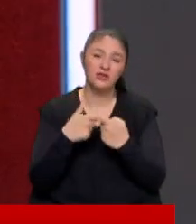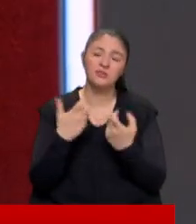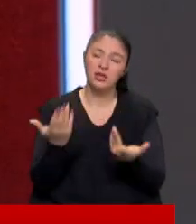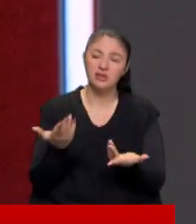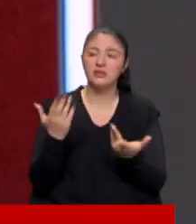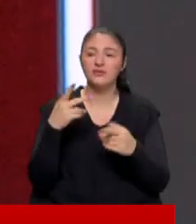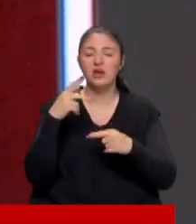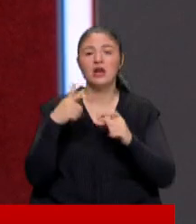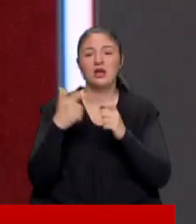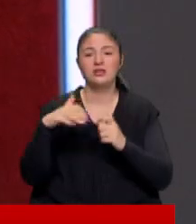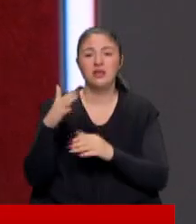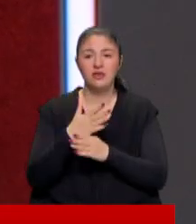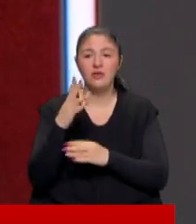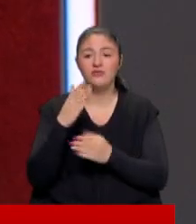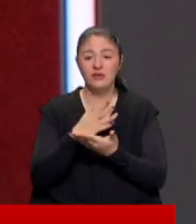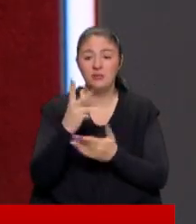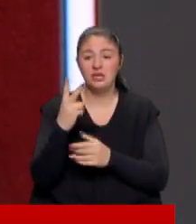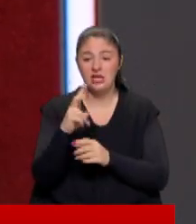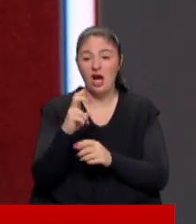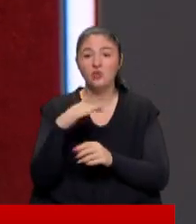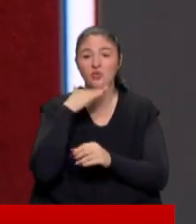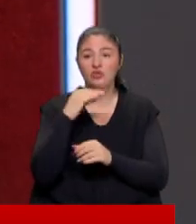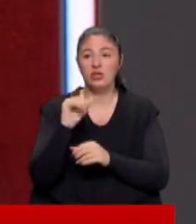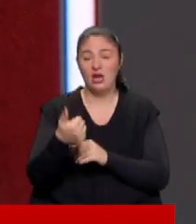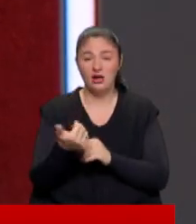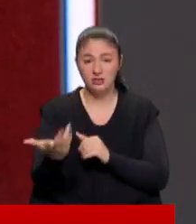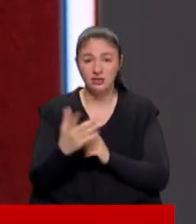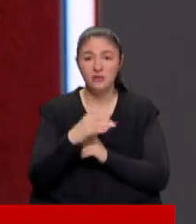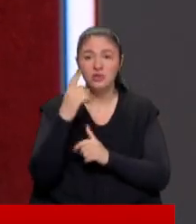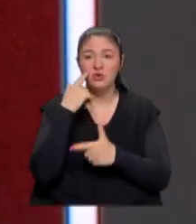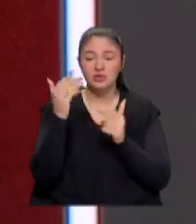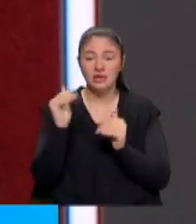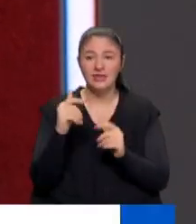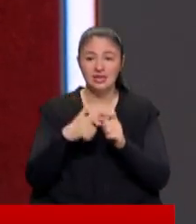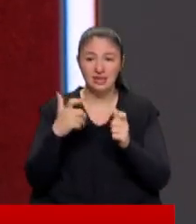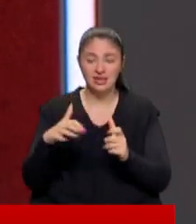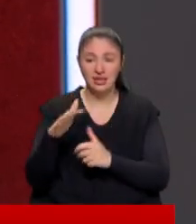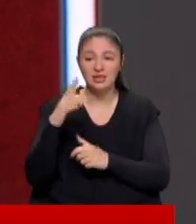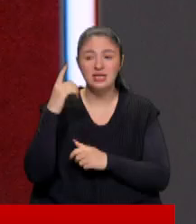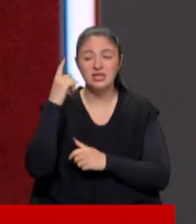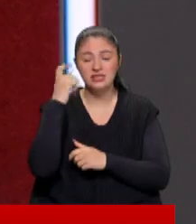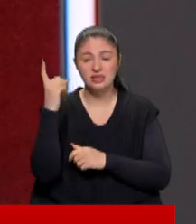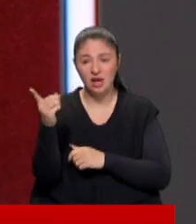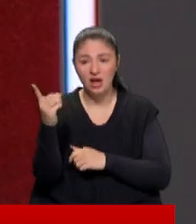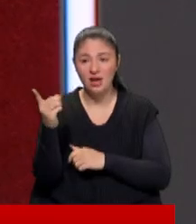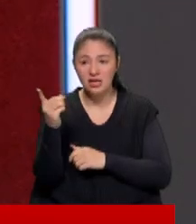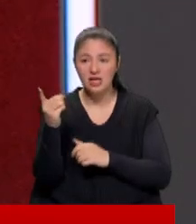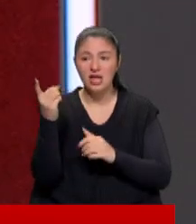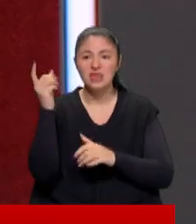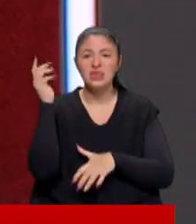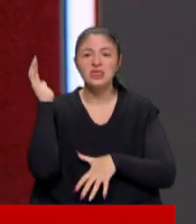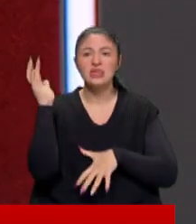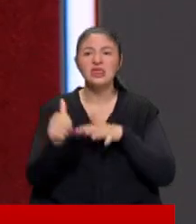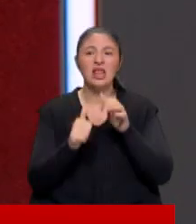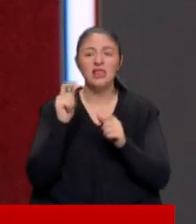yazık ki Gazze'de devam ediyor. Yarın ikinci ayı dolmuş olacak. Bir görüntü geldi Gazze'den. İsrail talan ettiği,